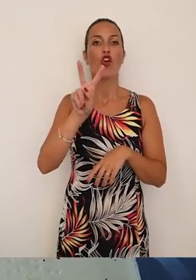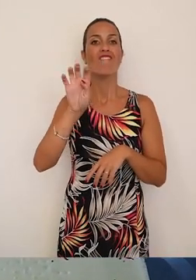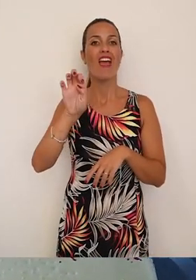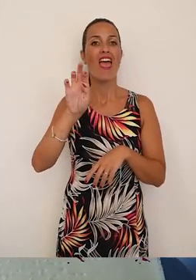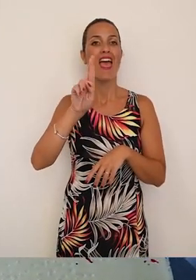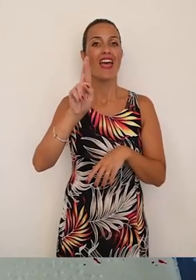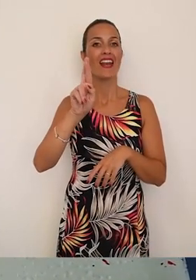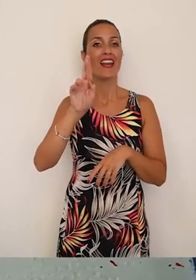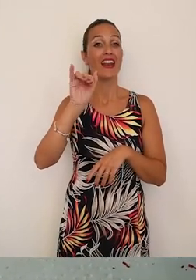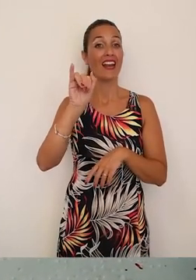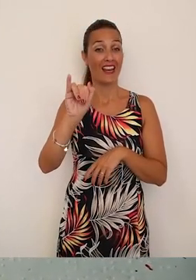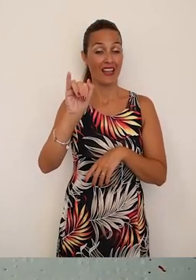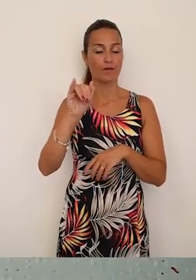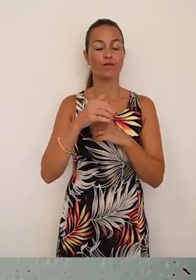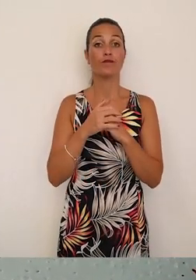Verri.